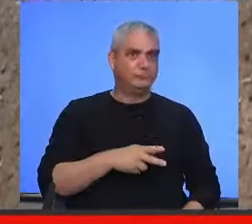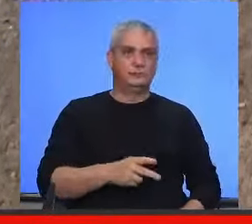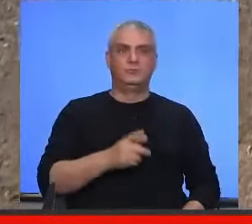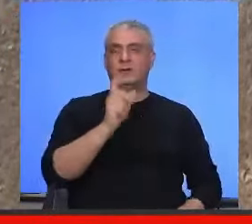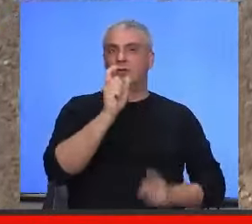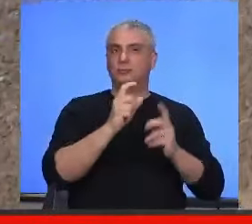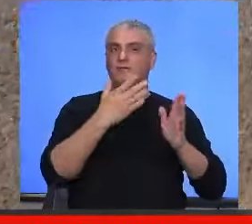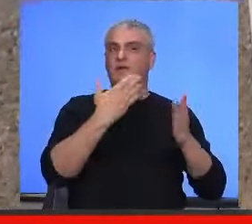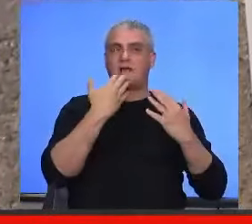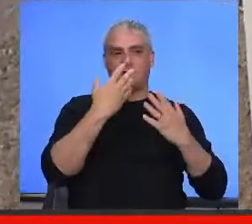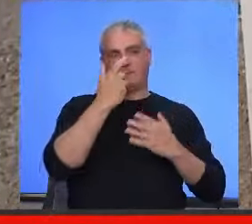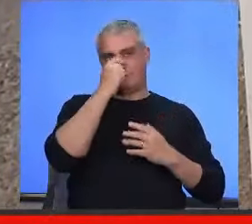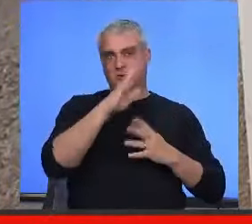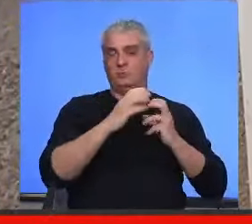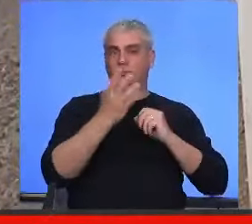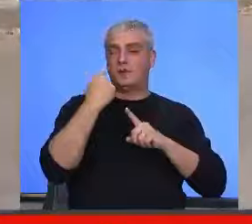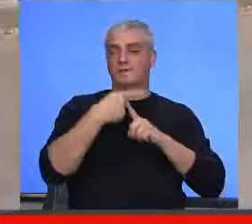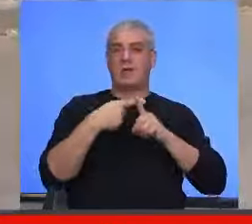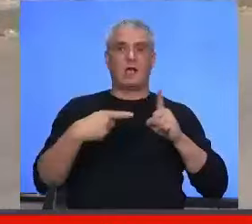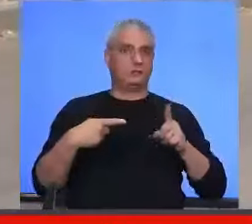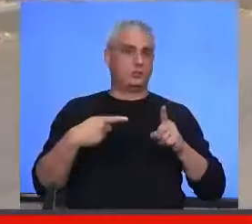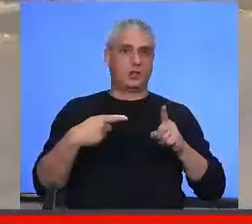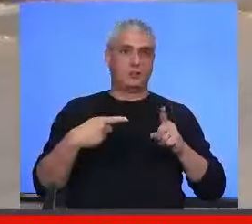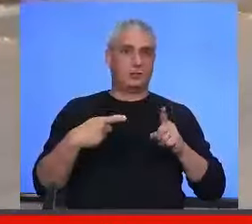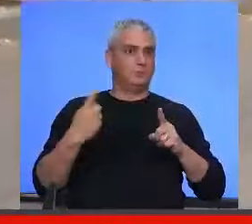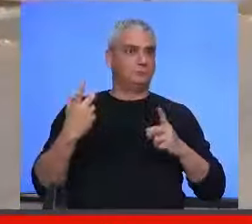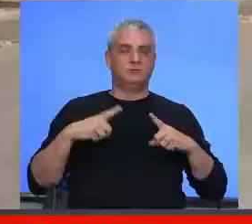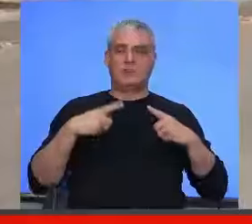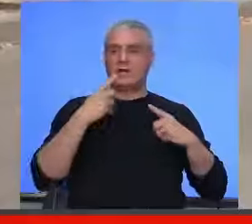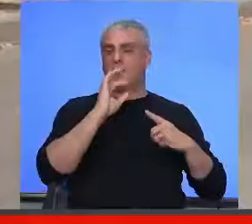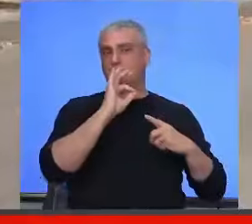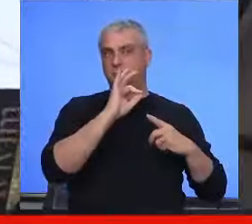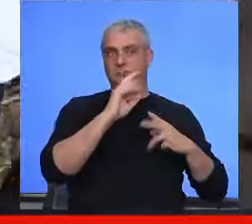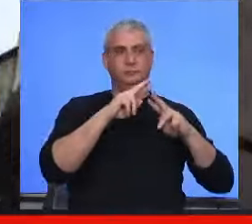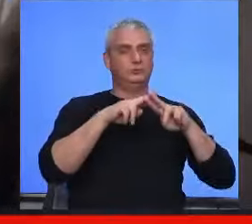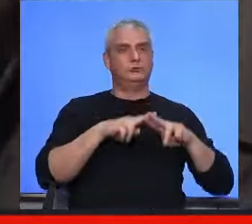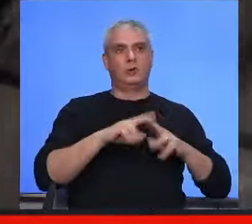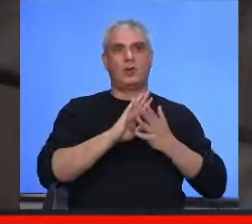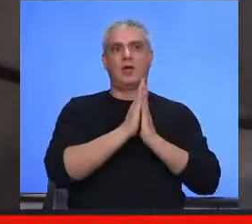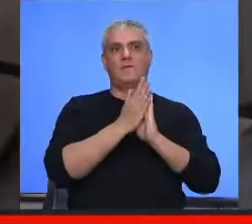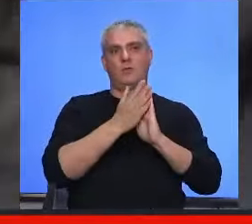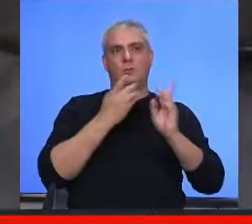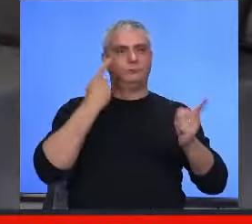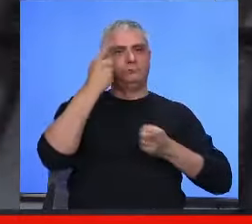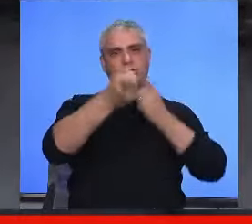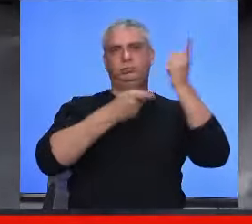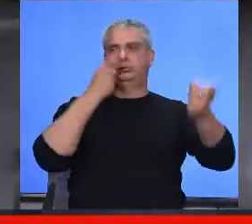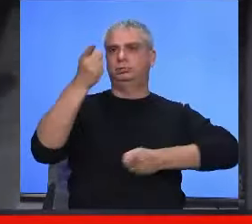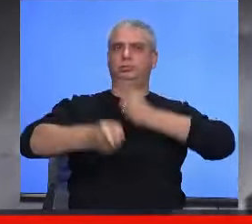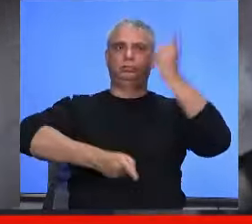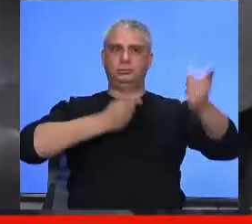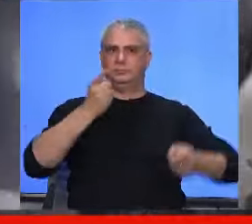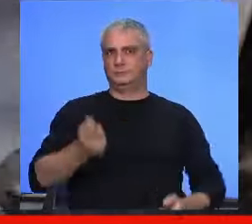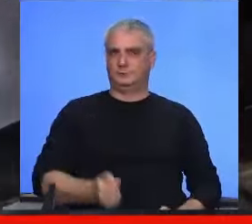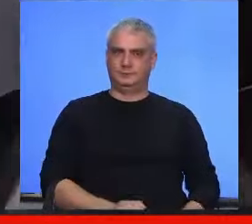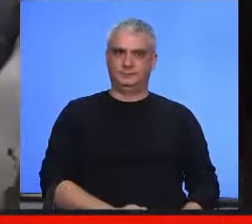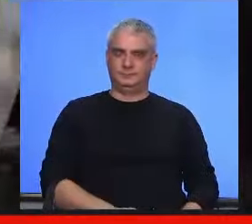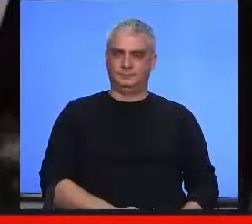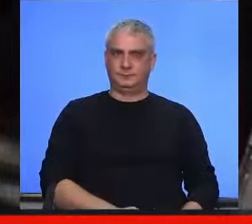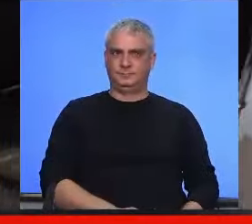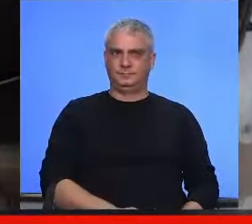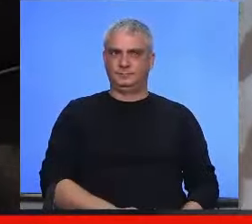תושבי אביבים עזבו את המושב לפני חצי שנה, והחיים שהשאירו מאחור הפכו למטרות במטווח.